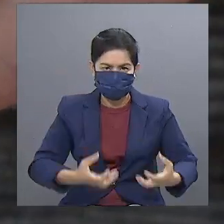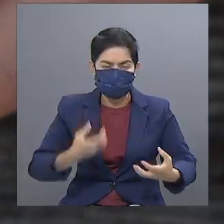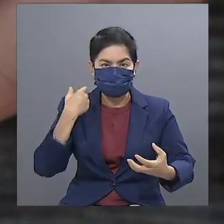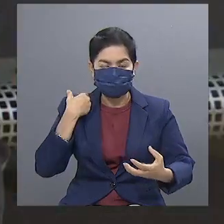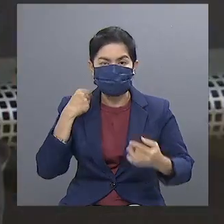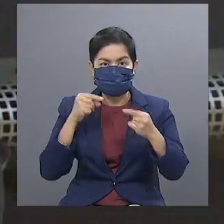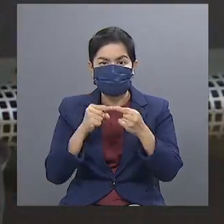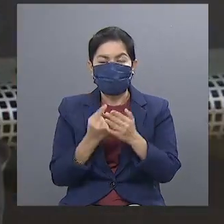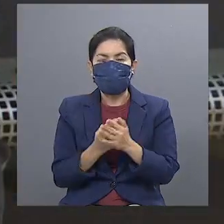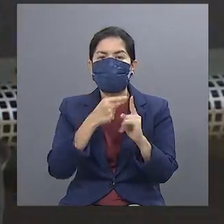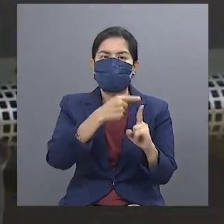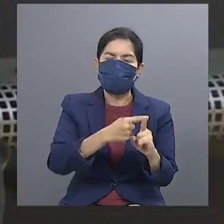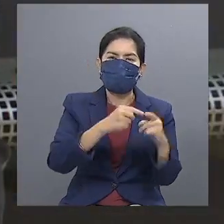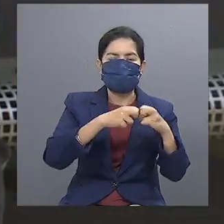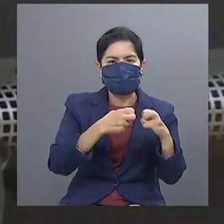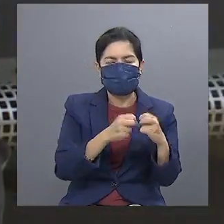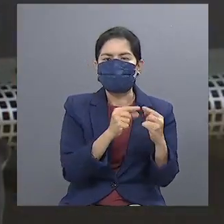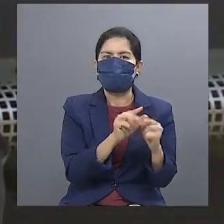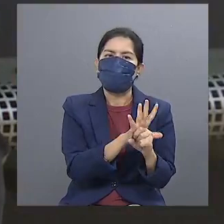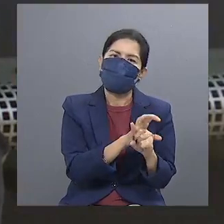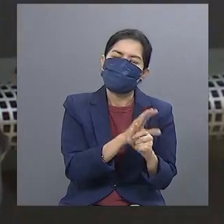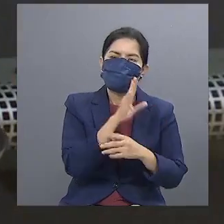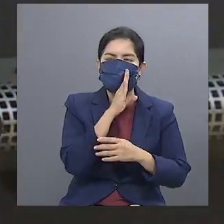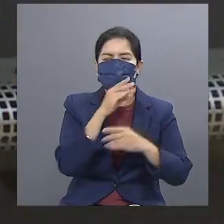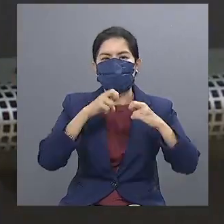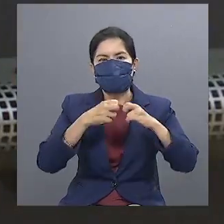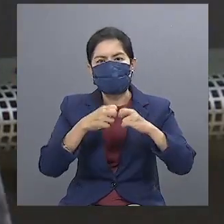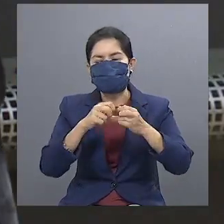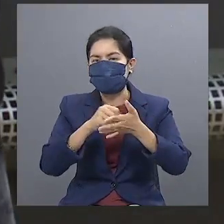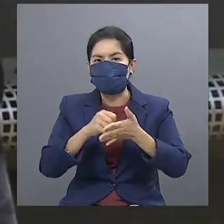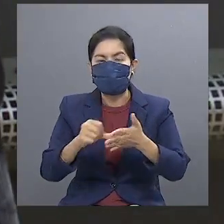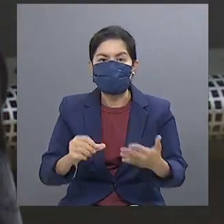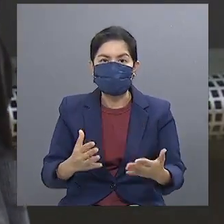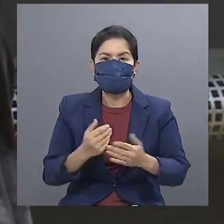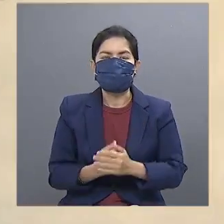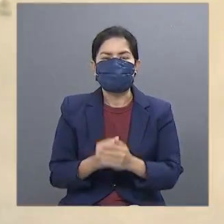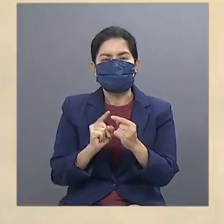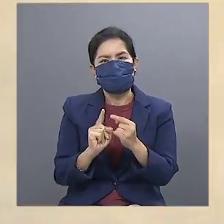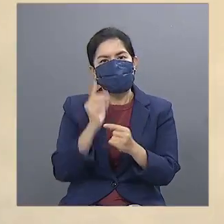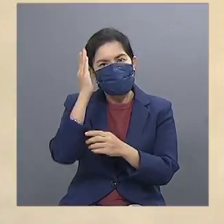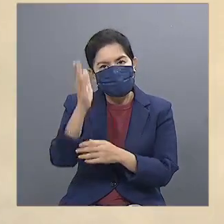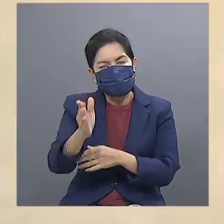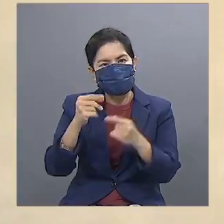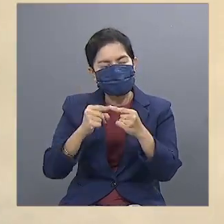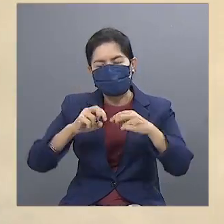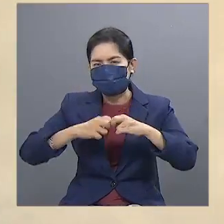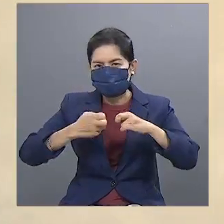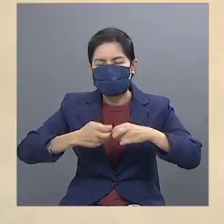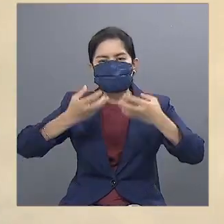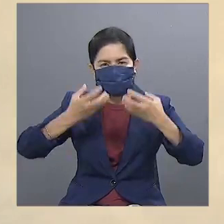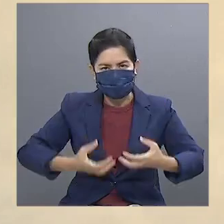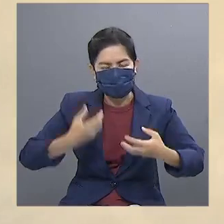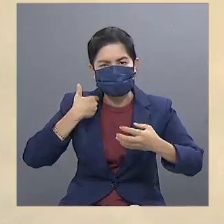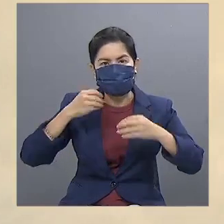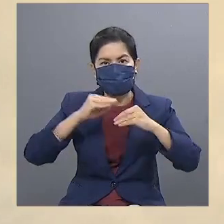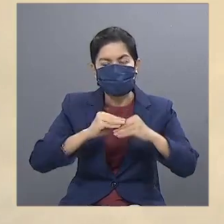ำลังเกิดขึ้นแล้วหากยังไม่มีการควบคุมค่ะคุณผู้ชมหลายคนมองว่าปัญหาจะยิ่งรุนแรงขึ้นเนื่องจากมีชาวสวิสสู